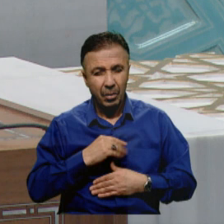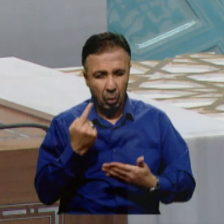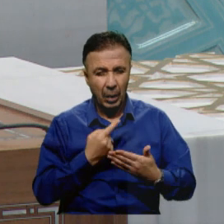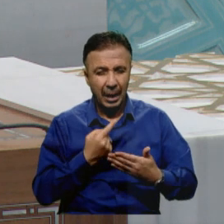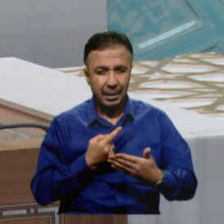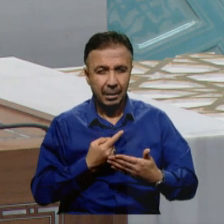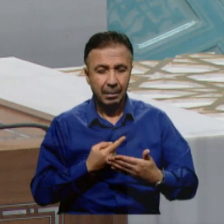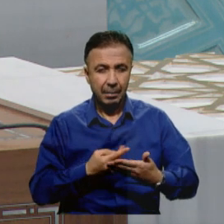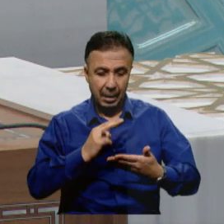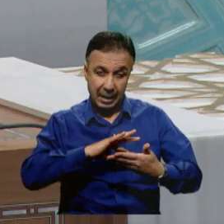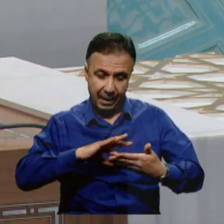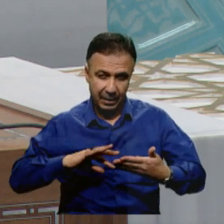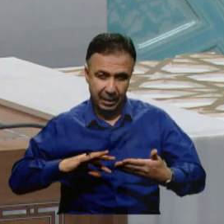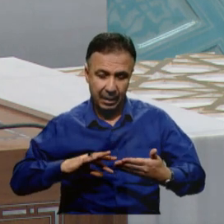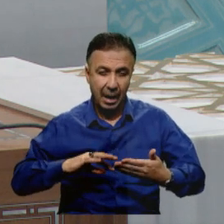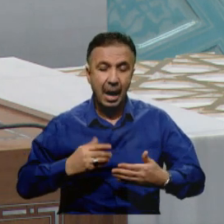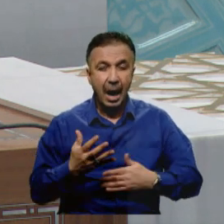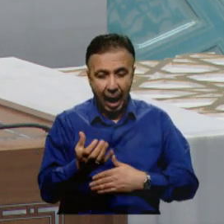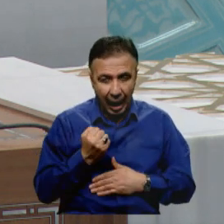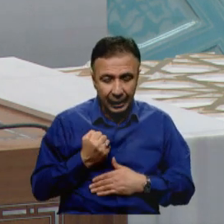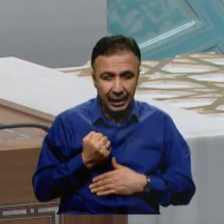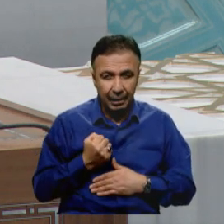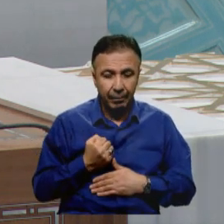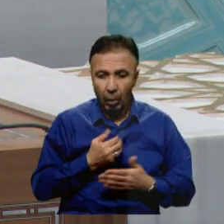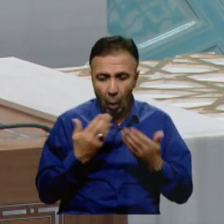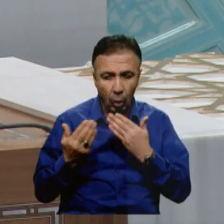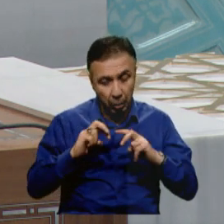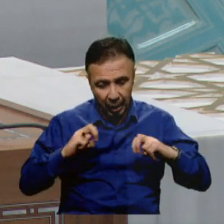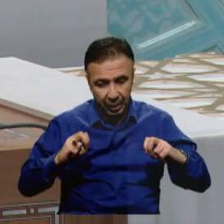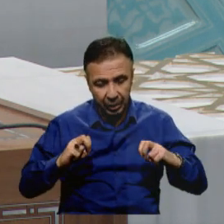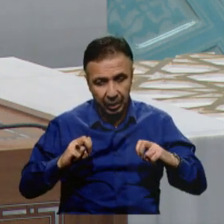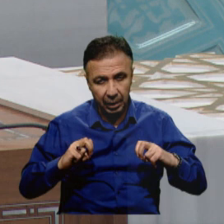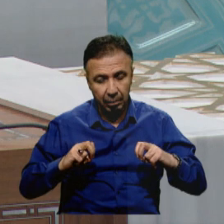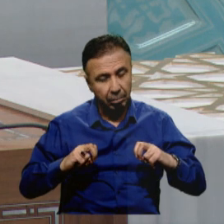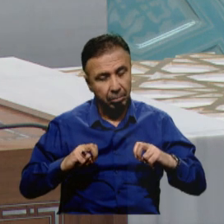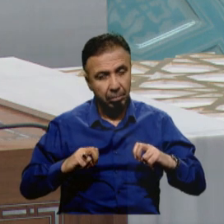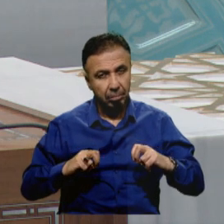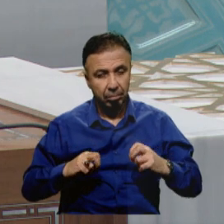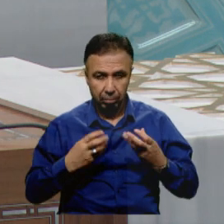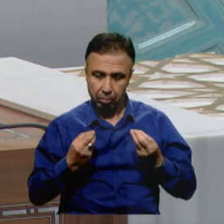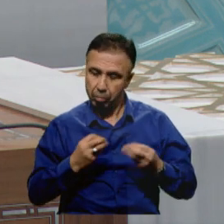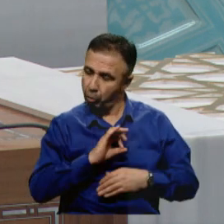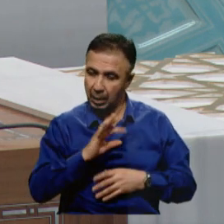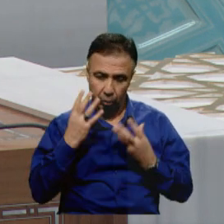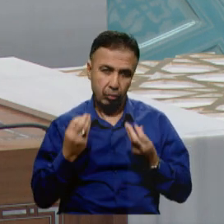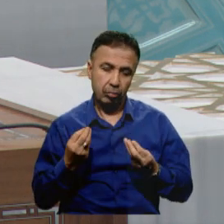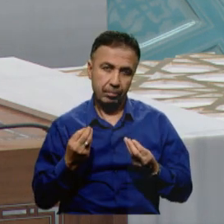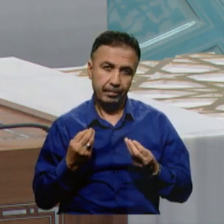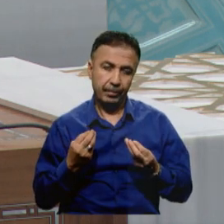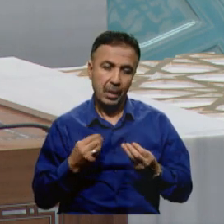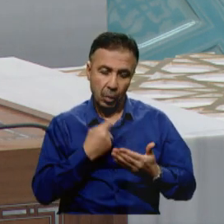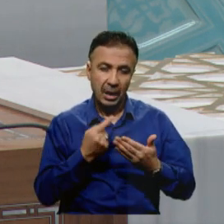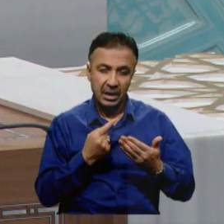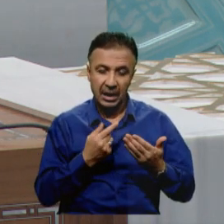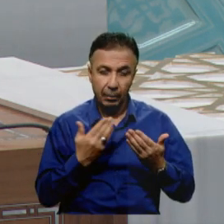okuyayım dediğimiz zaman ne yapmış oluruz? İkinci aşamayı geçmiş oluruz. Yani Kur'an'ın yüzüne okumasını öğrendik.